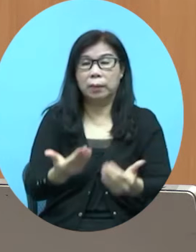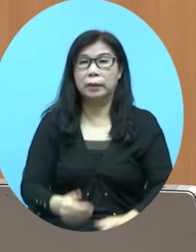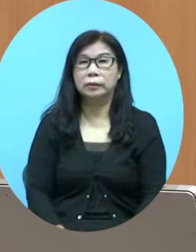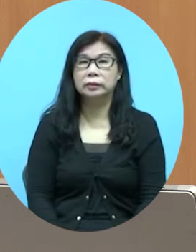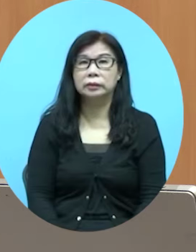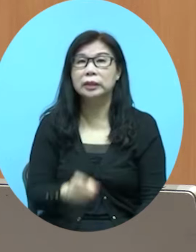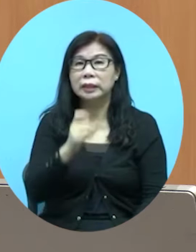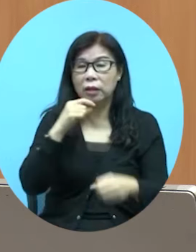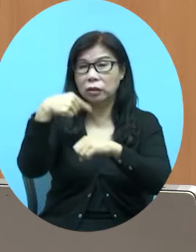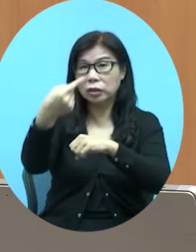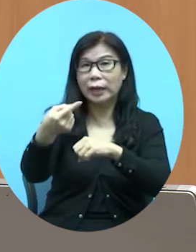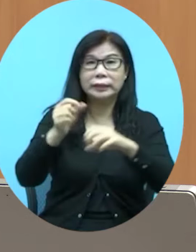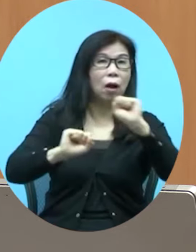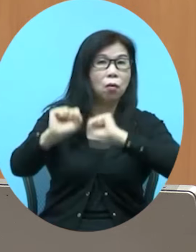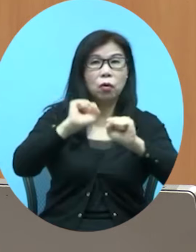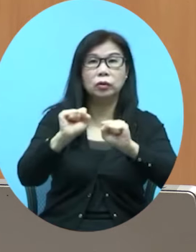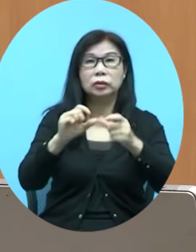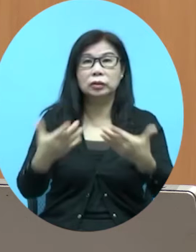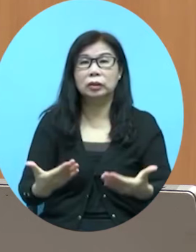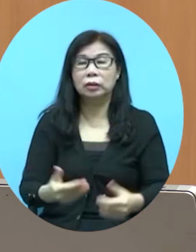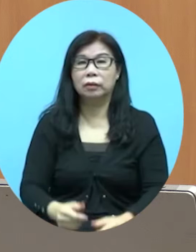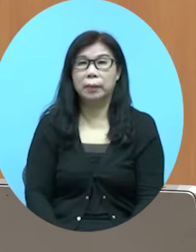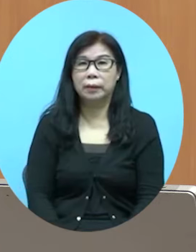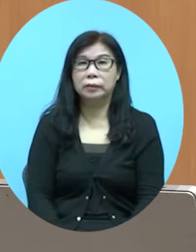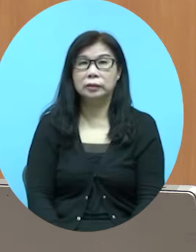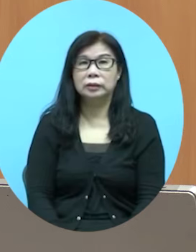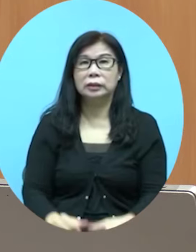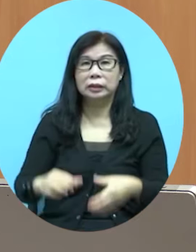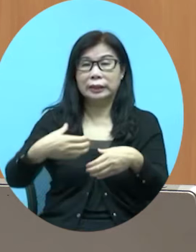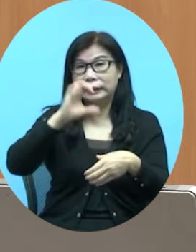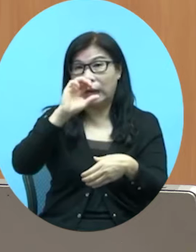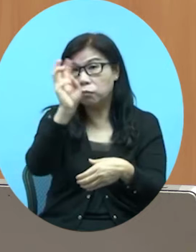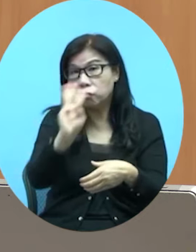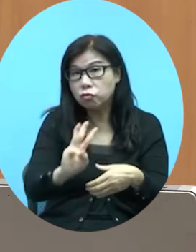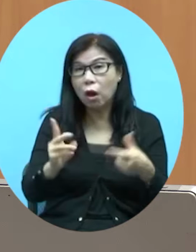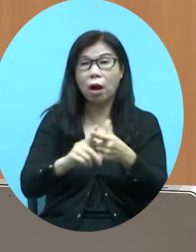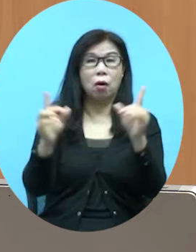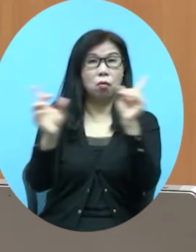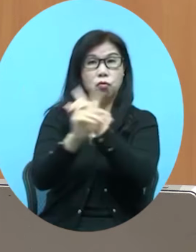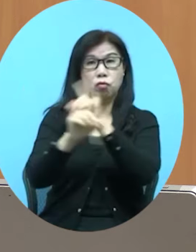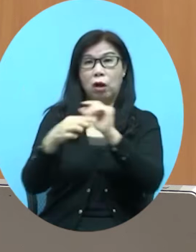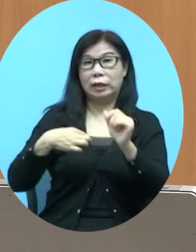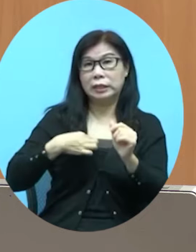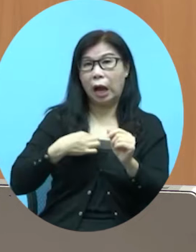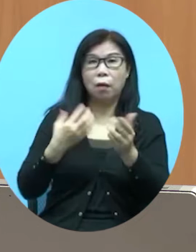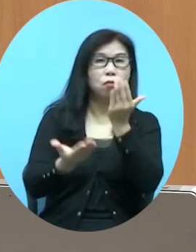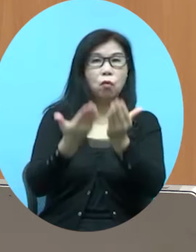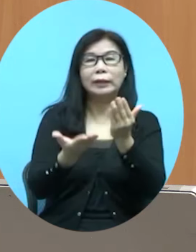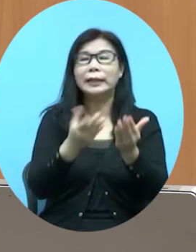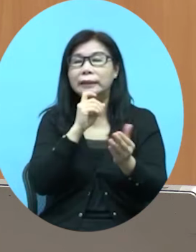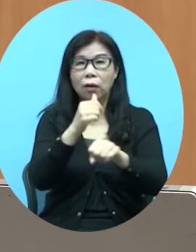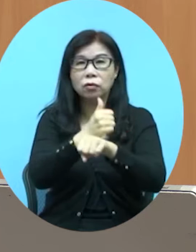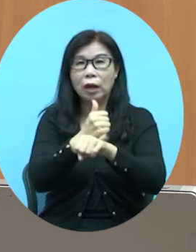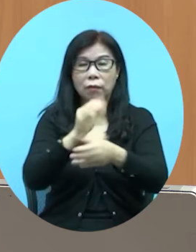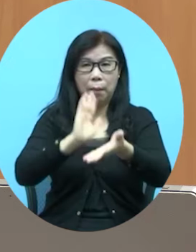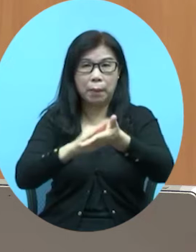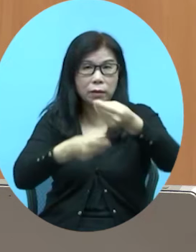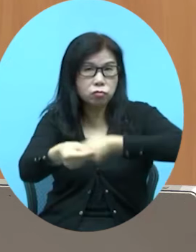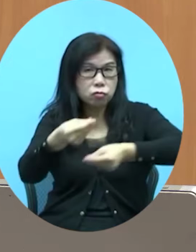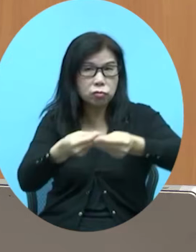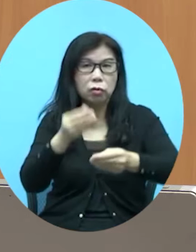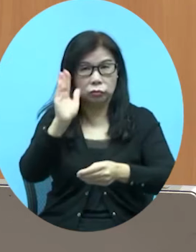会有一些其他的活动就算是茶水间或者是换衣服都可能会有些传播都